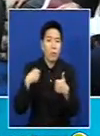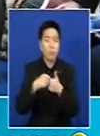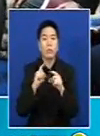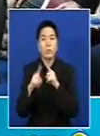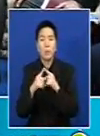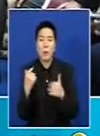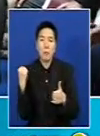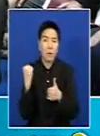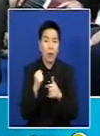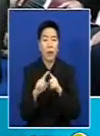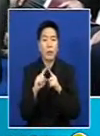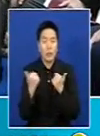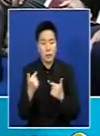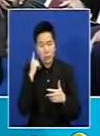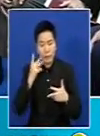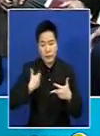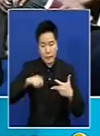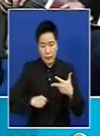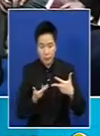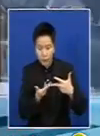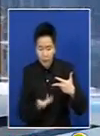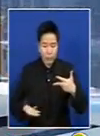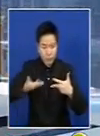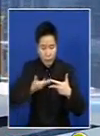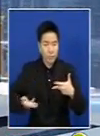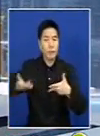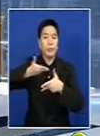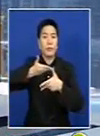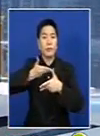ายแล้วก็พยายามฆ่าจนนำมาถึงการตัดสินของศาลฎีกาล่าสุดที่ผ่านมาค่ะ